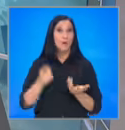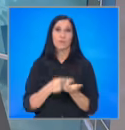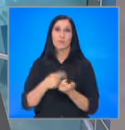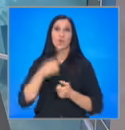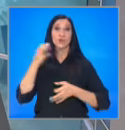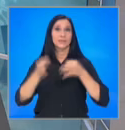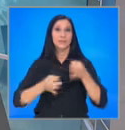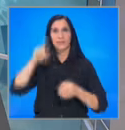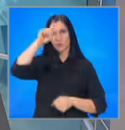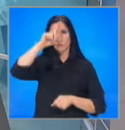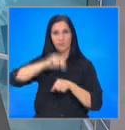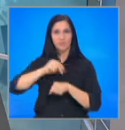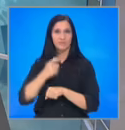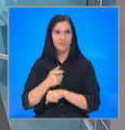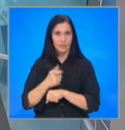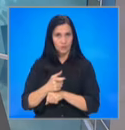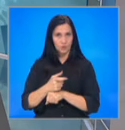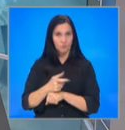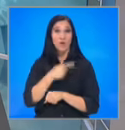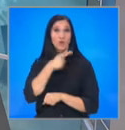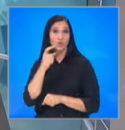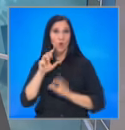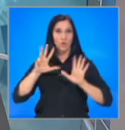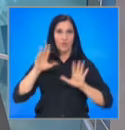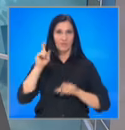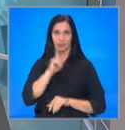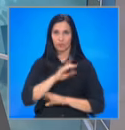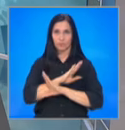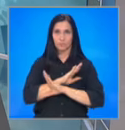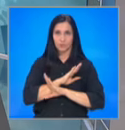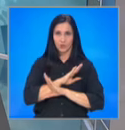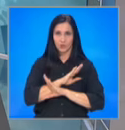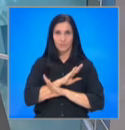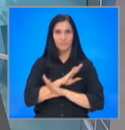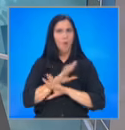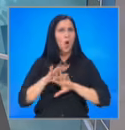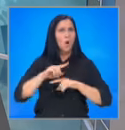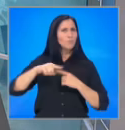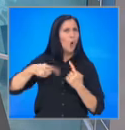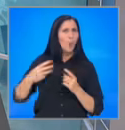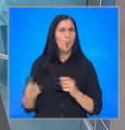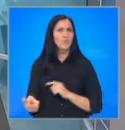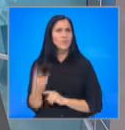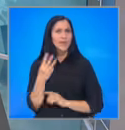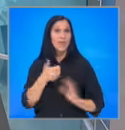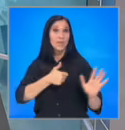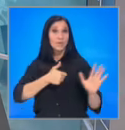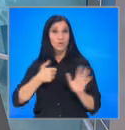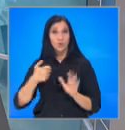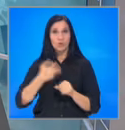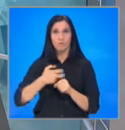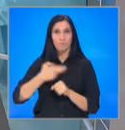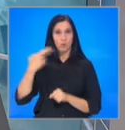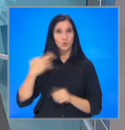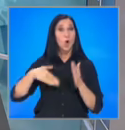на заразените в София, Пловдив и Стара Загора. 109 души са починали. Близо 3600 са в